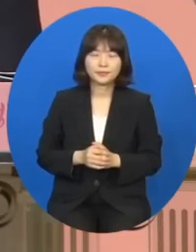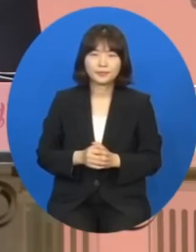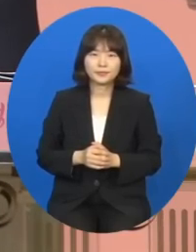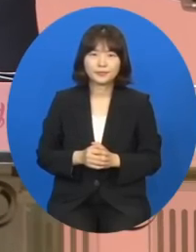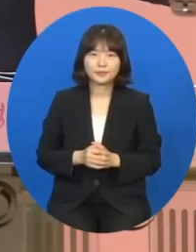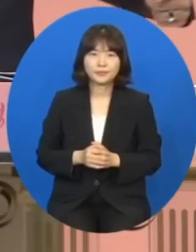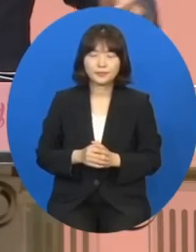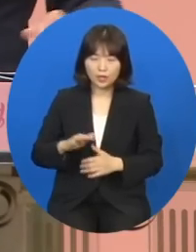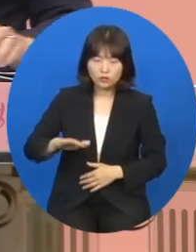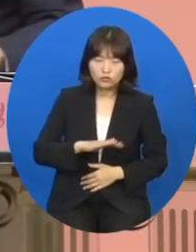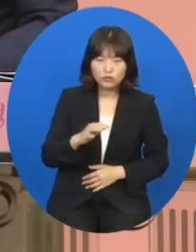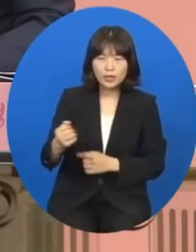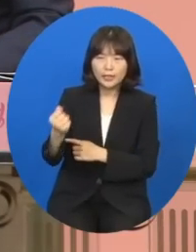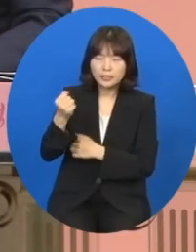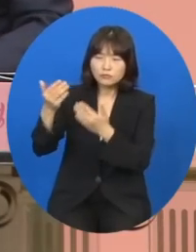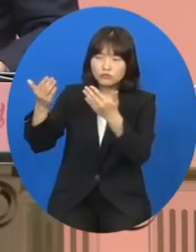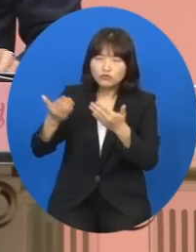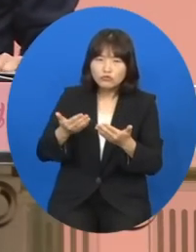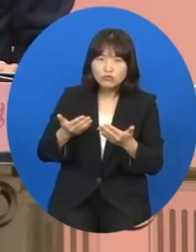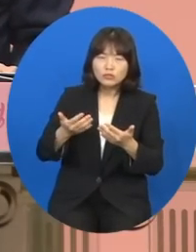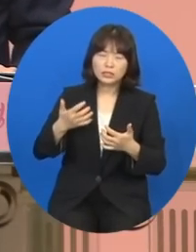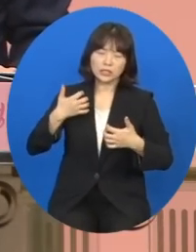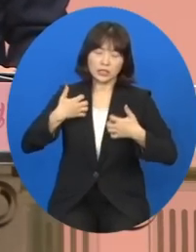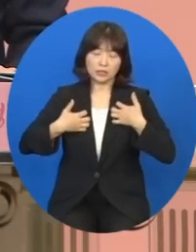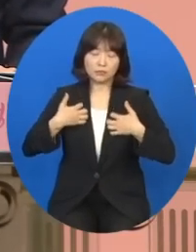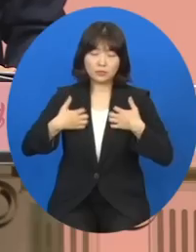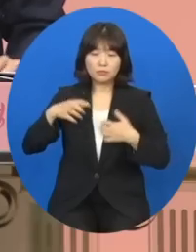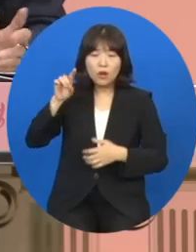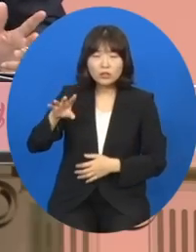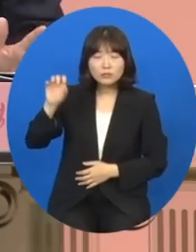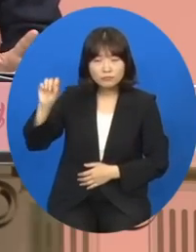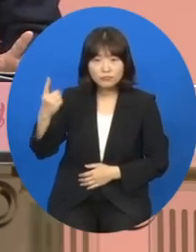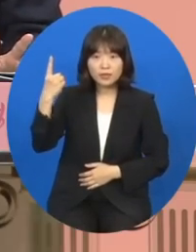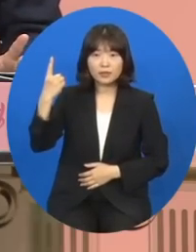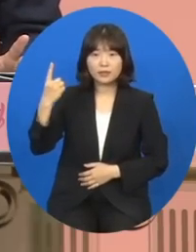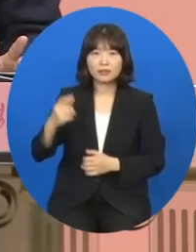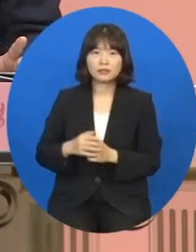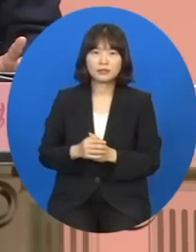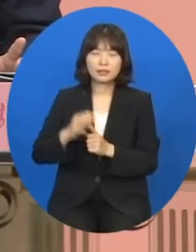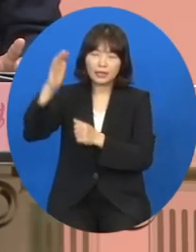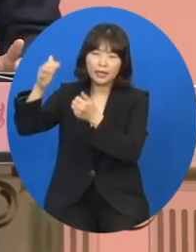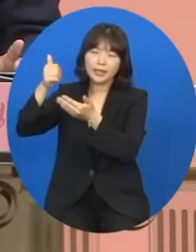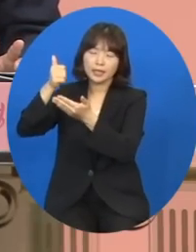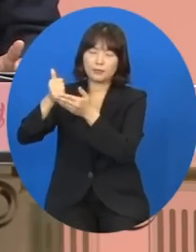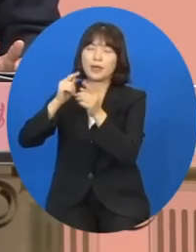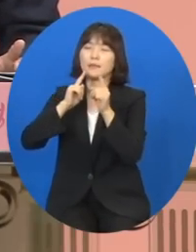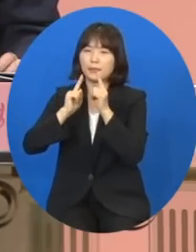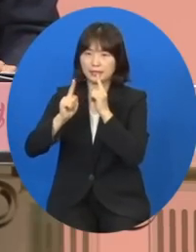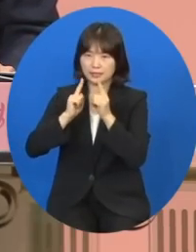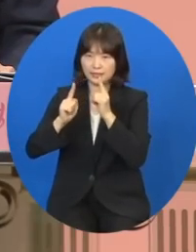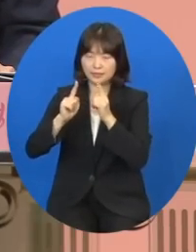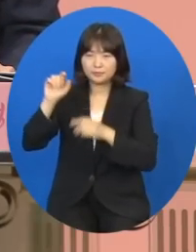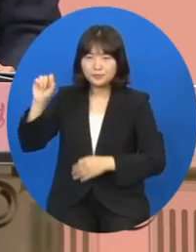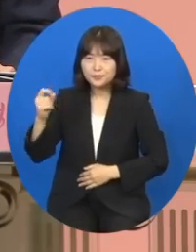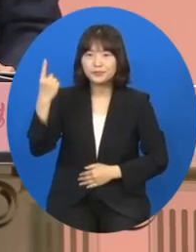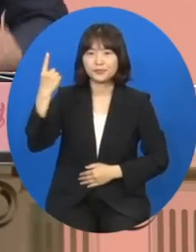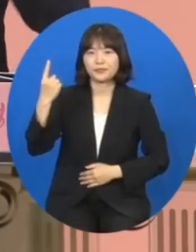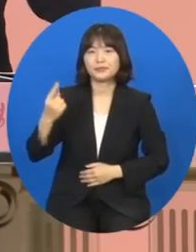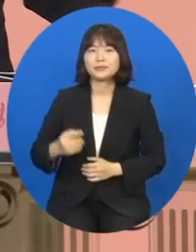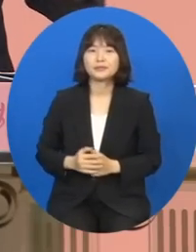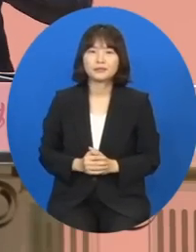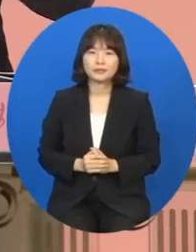움 우리에게 힘주는 이 기쁨은 어디에서 옵니까 엠카 쪽 옳게 하나님의 말씀에서 옵니다